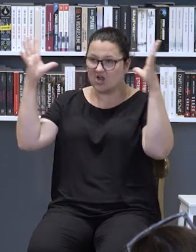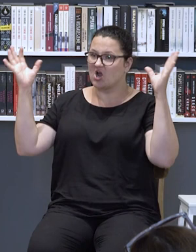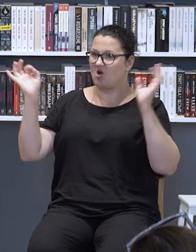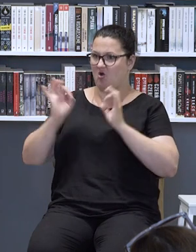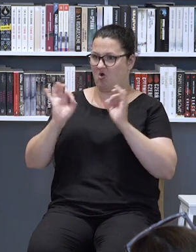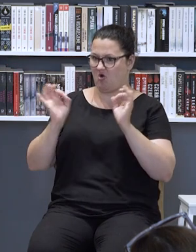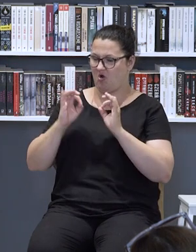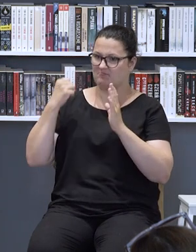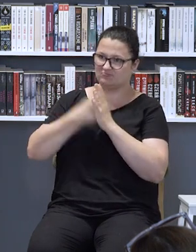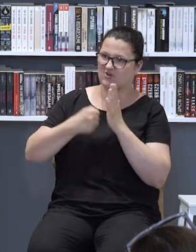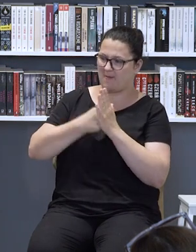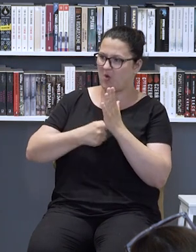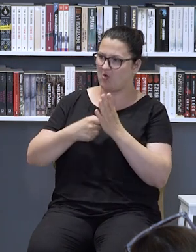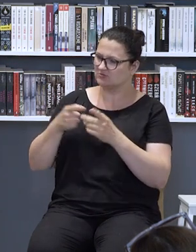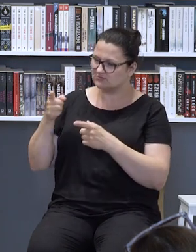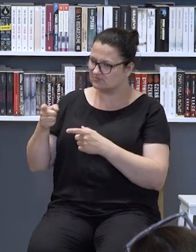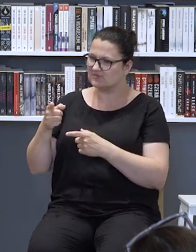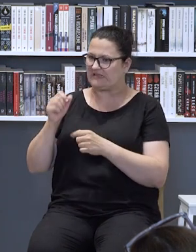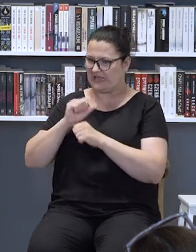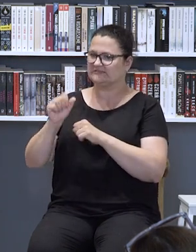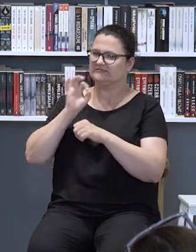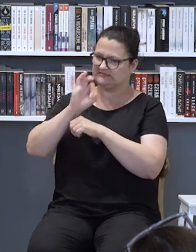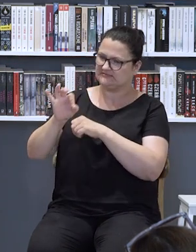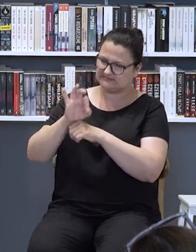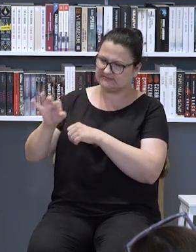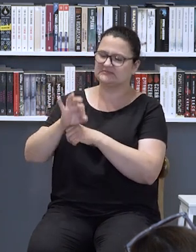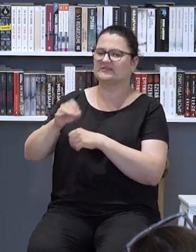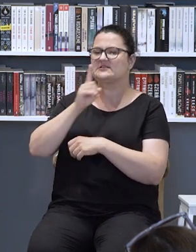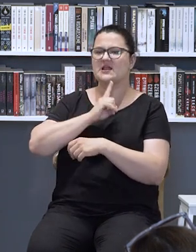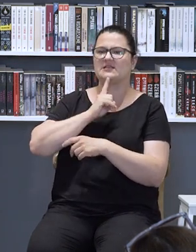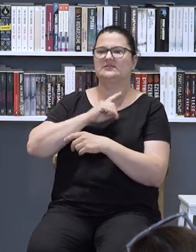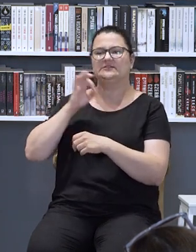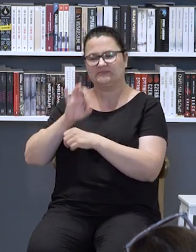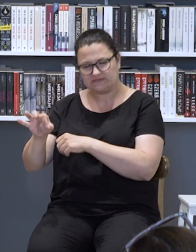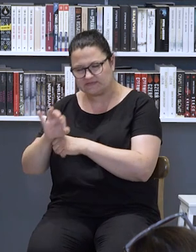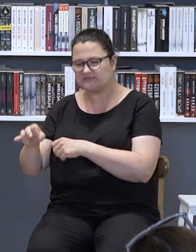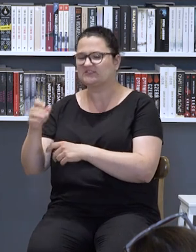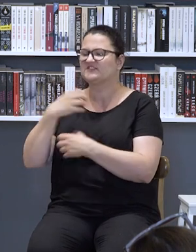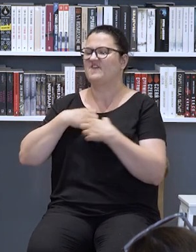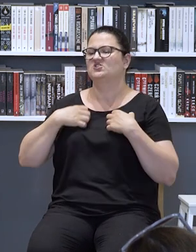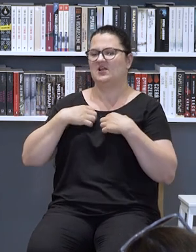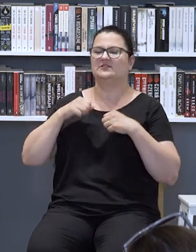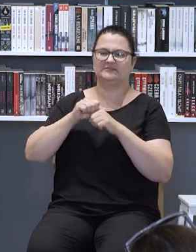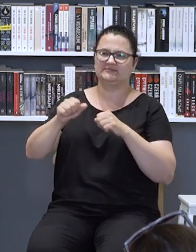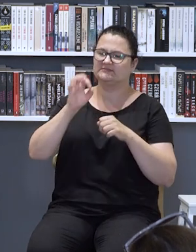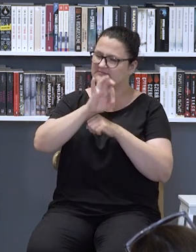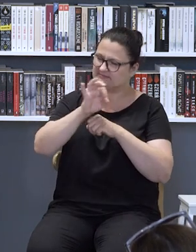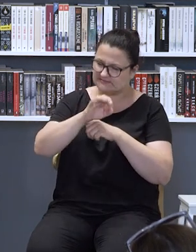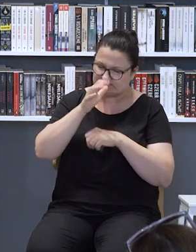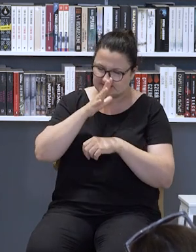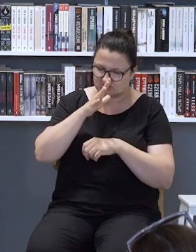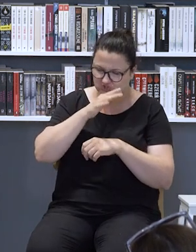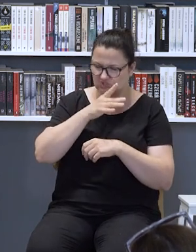najstraszniejszych scen przemocy. U ciebie jest przemoc inkwizycyjna, przemoc wobec zwierząt, jest Holokaust, jest